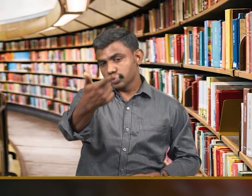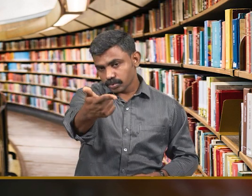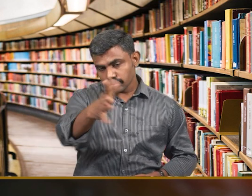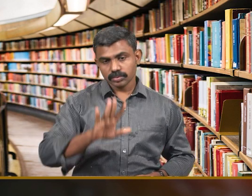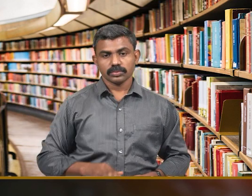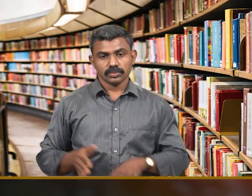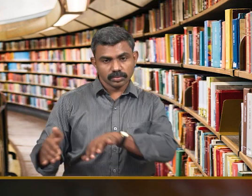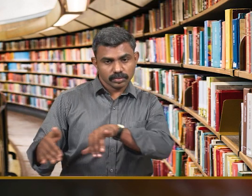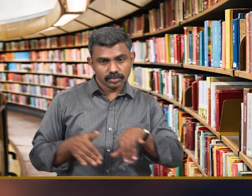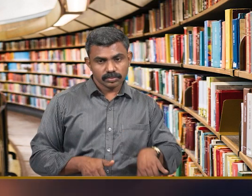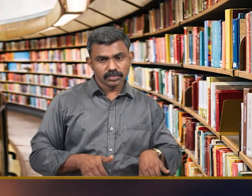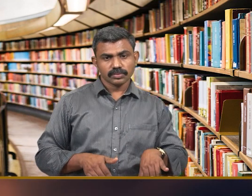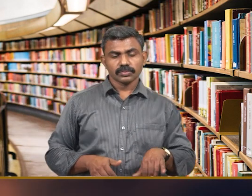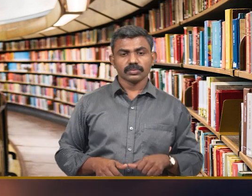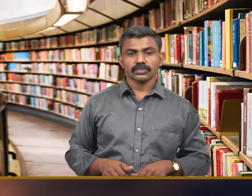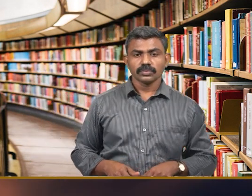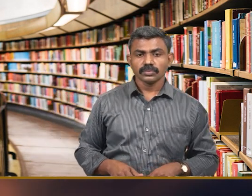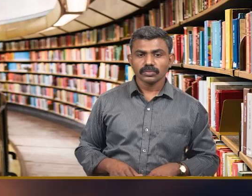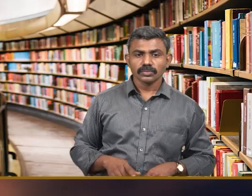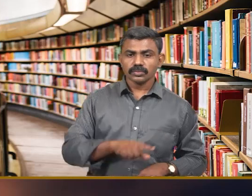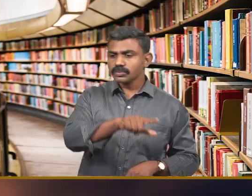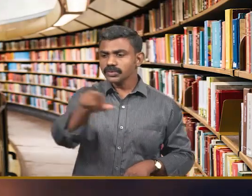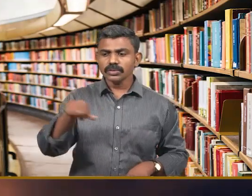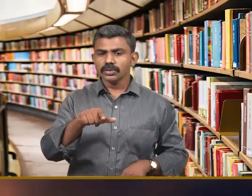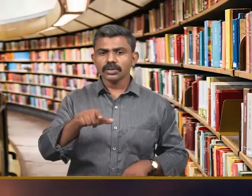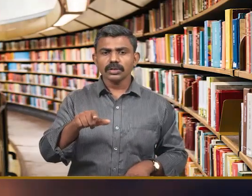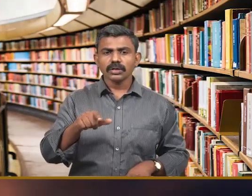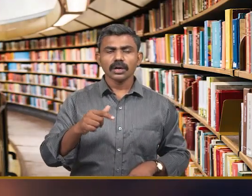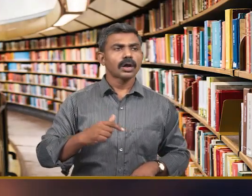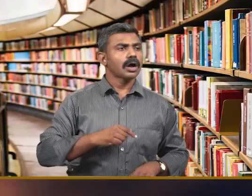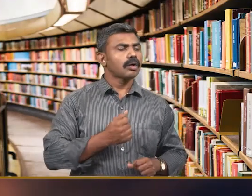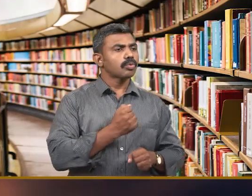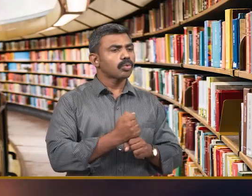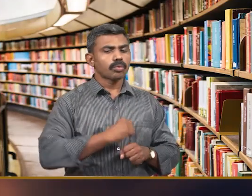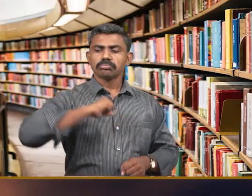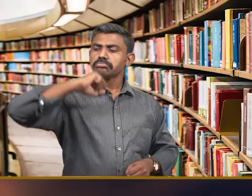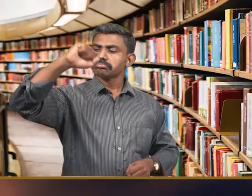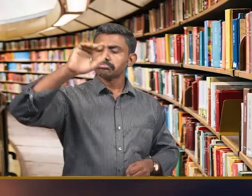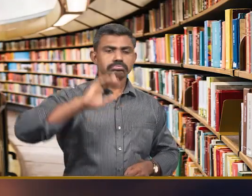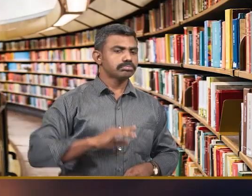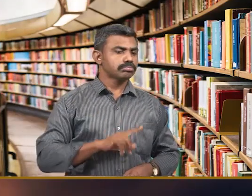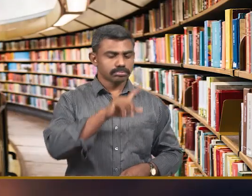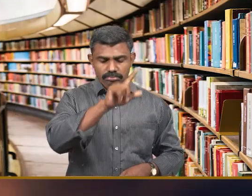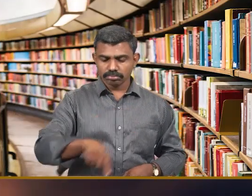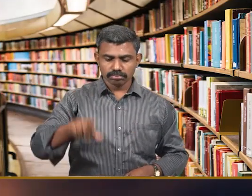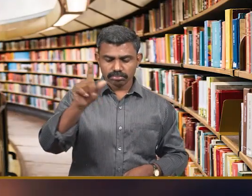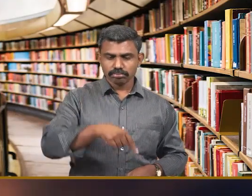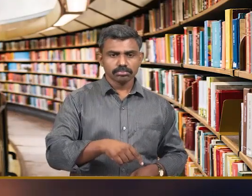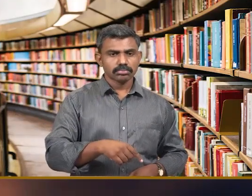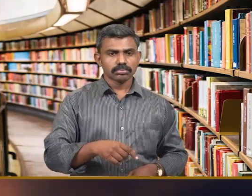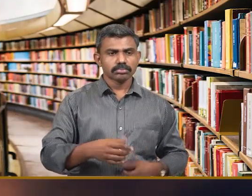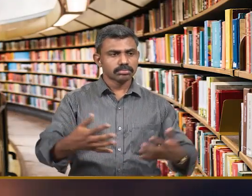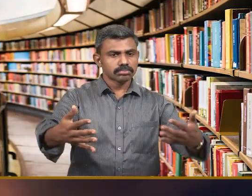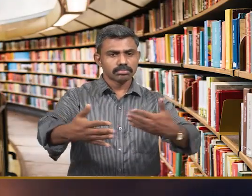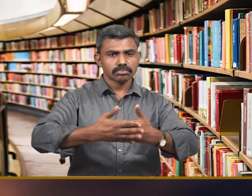அங்கேயே கொண்டு வர்றாரு. அது மட்டும் இல்லாமல் யார் இனிமேல் எதிர்த்து அரசுக்கு எதிராக வேலை நிறுத்தமோ அல்லது வந்து ஆலயம் மூடுறதோ